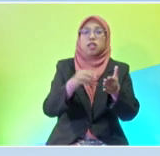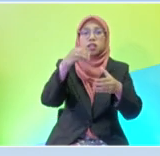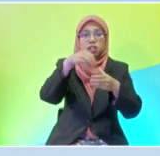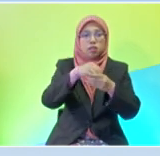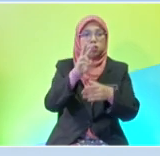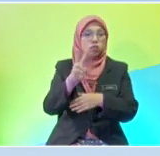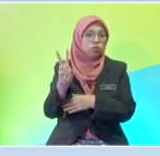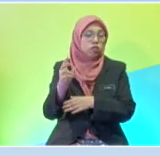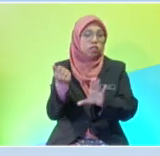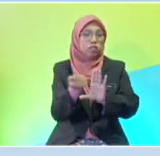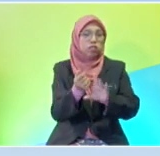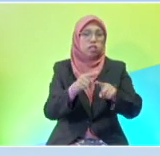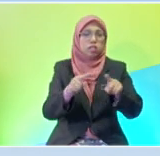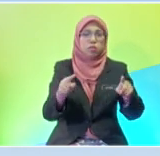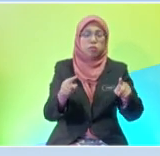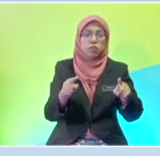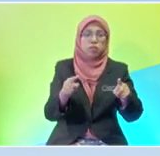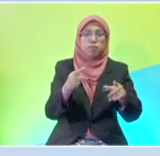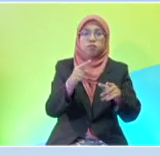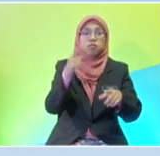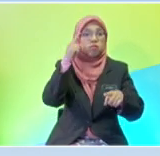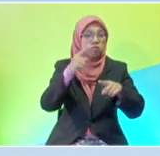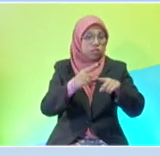tetapi aku yang melakukan